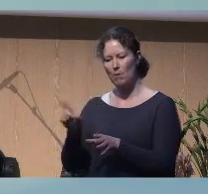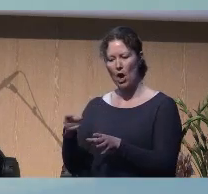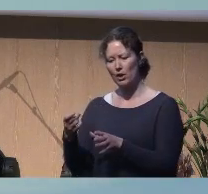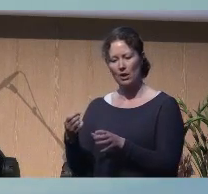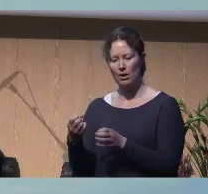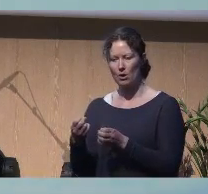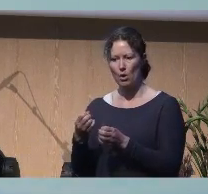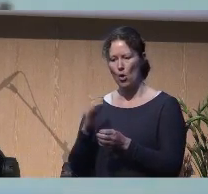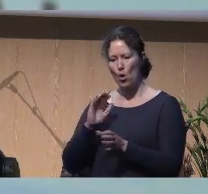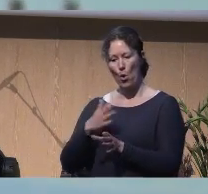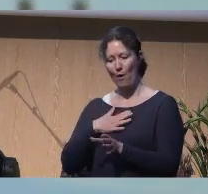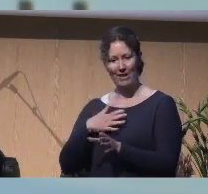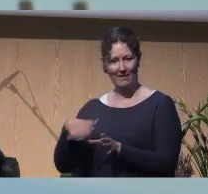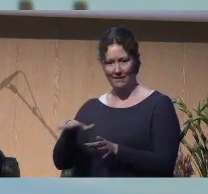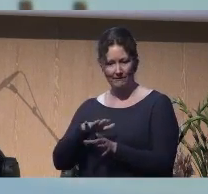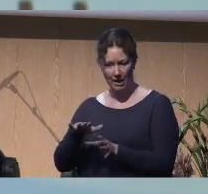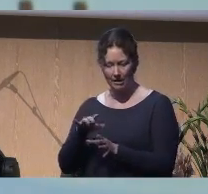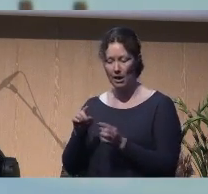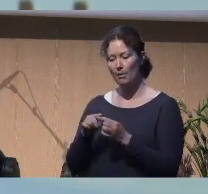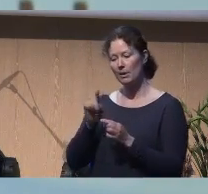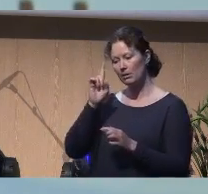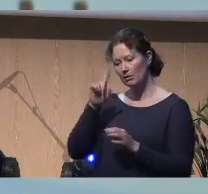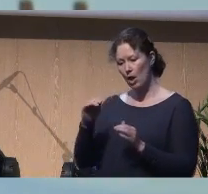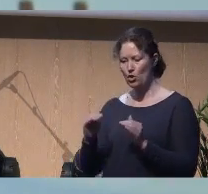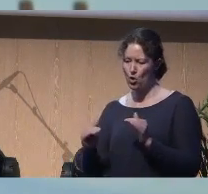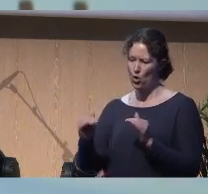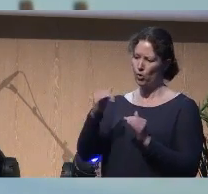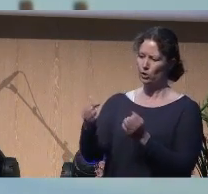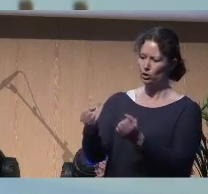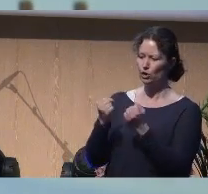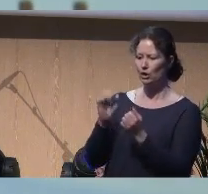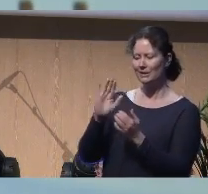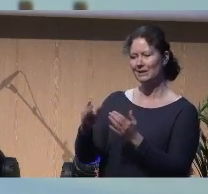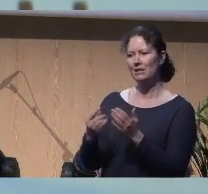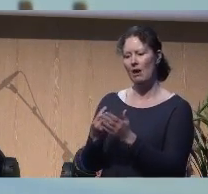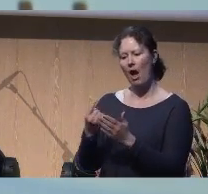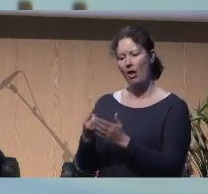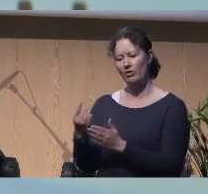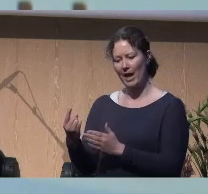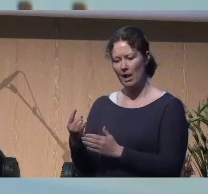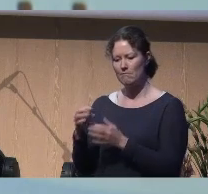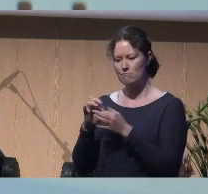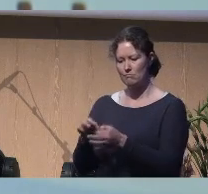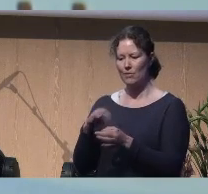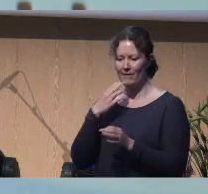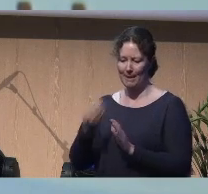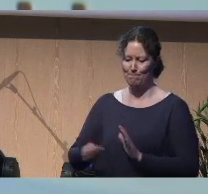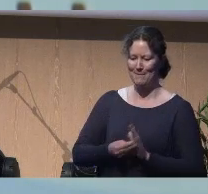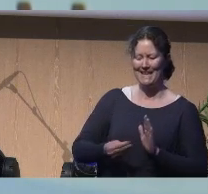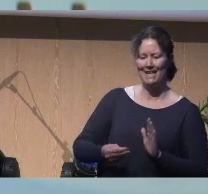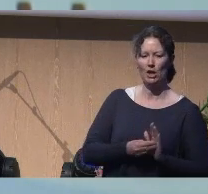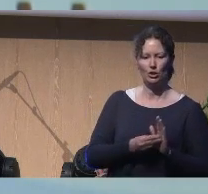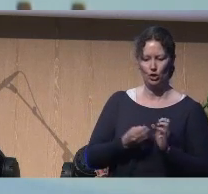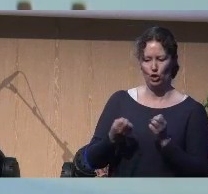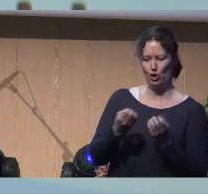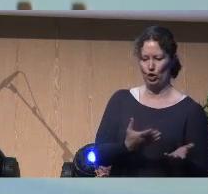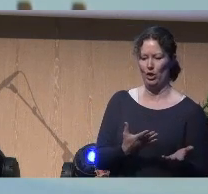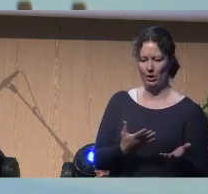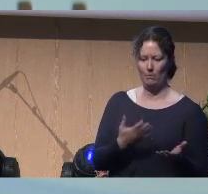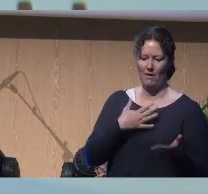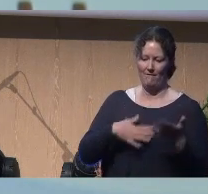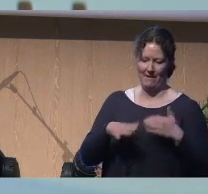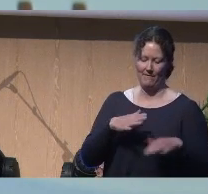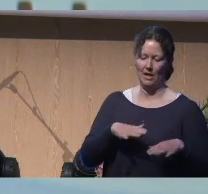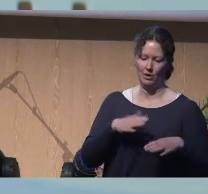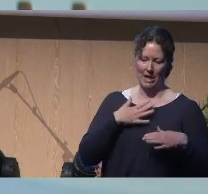i dette feltet, men kan øke og styrke sin andel av det å være bidragsyter på velferds- og